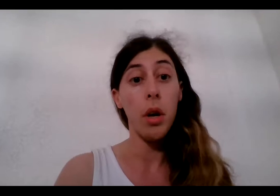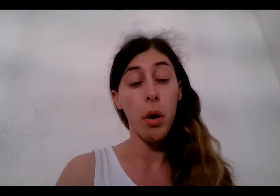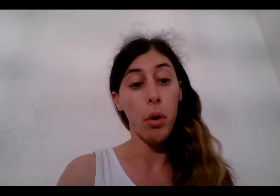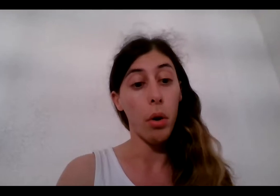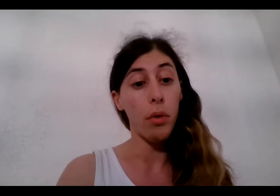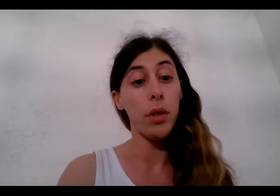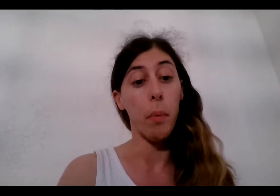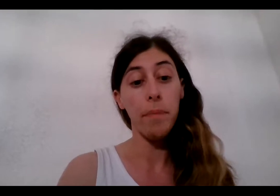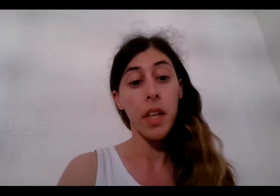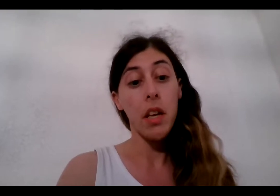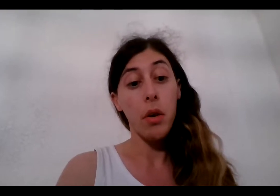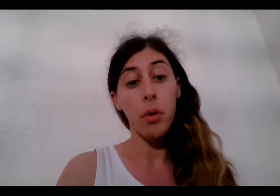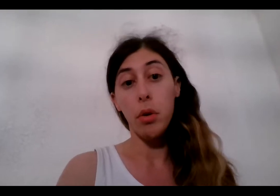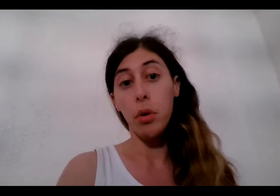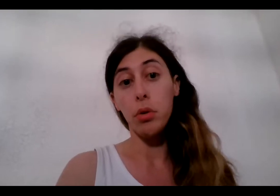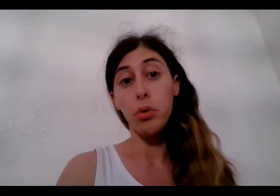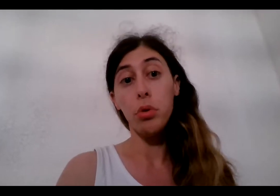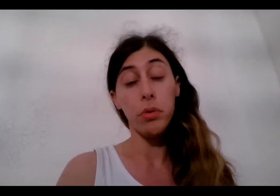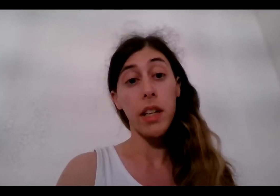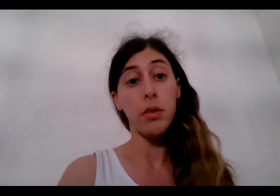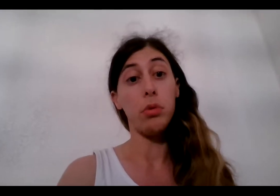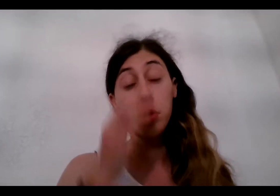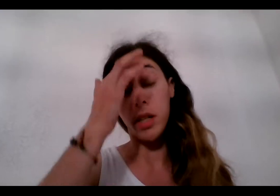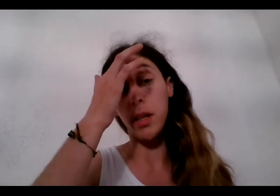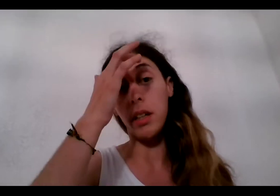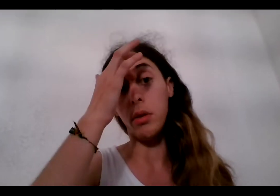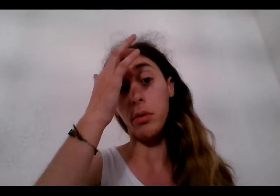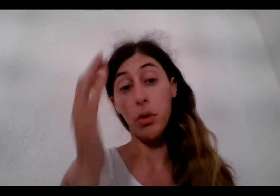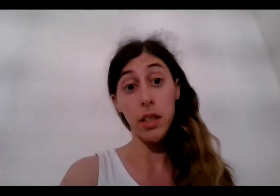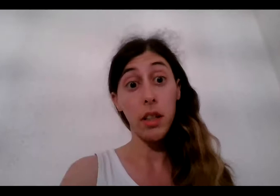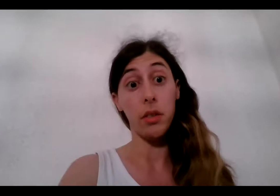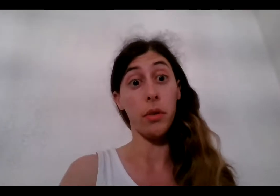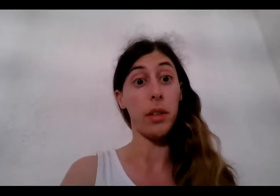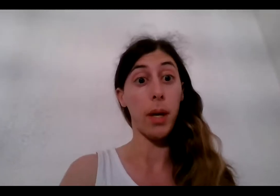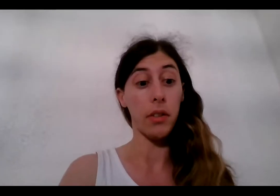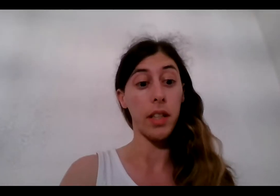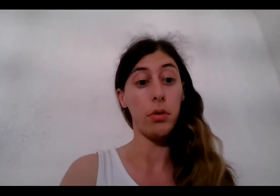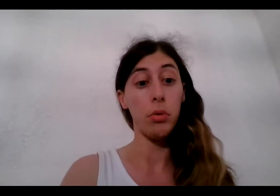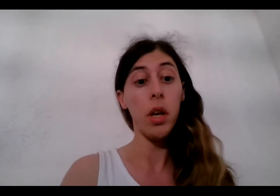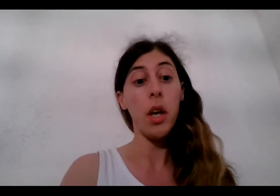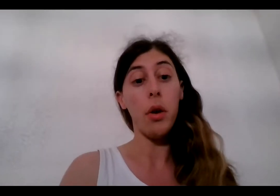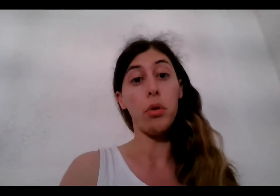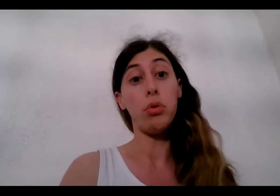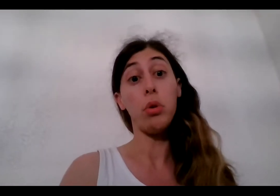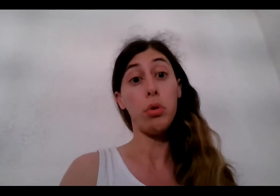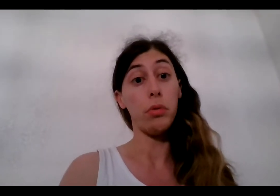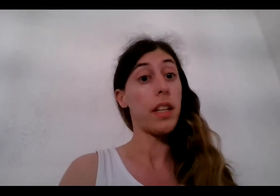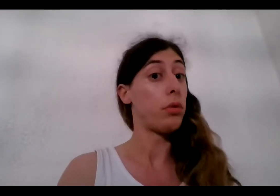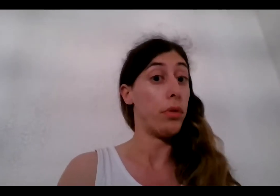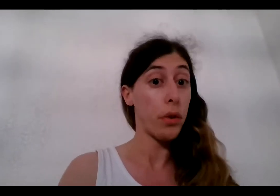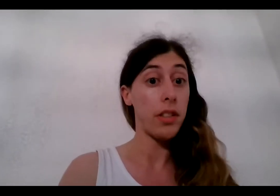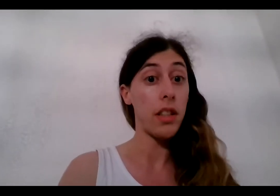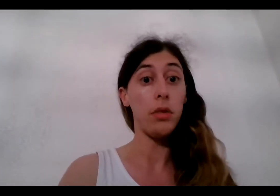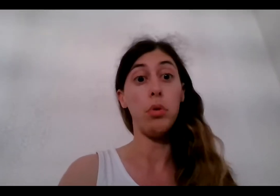sociales environ. Dans ce contexte, donc, j'aimerais revenir dans cette présentation sur le